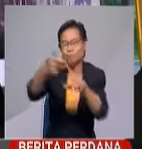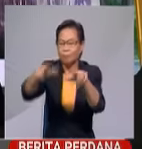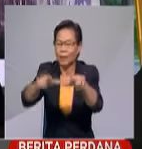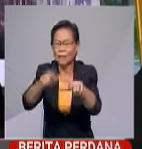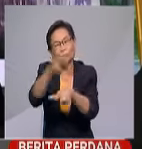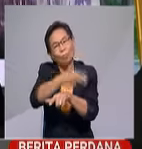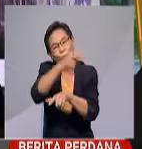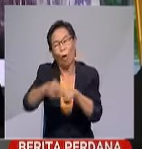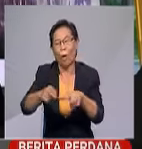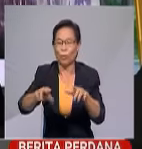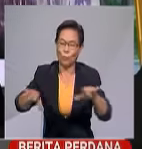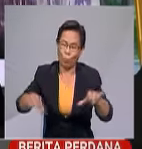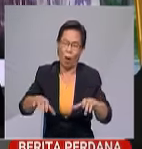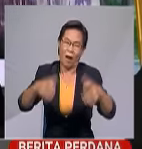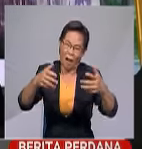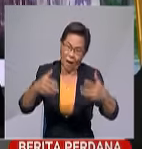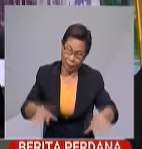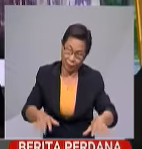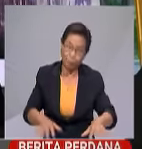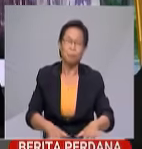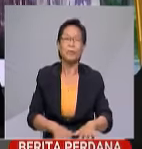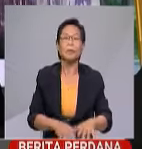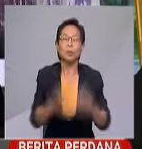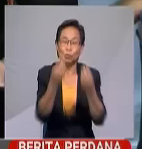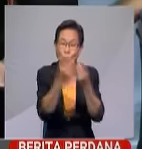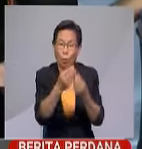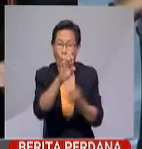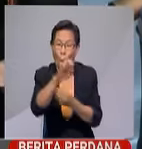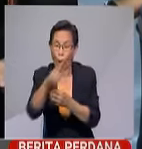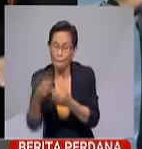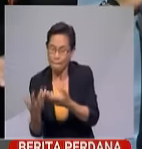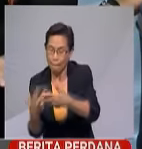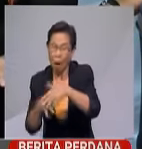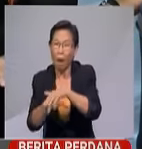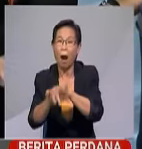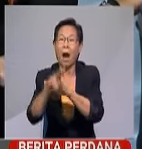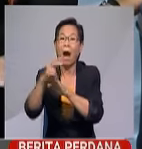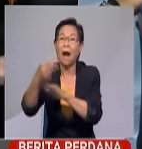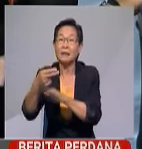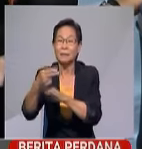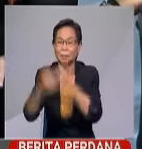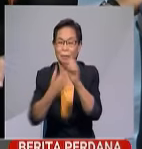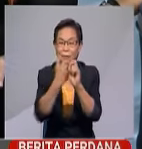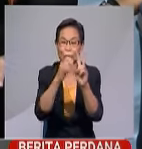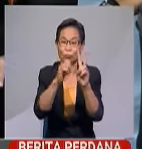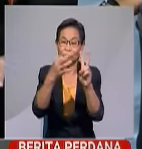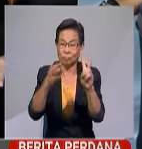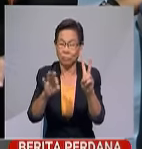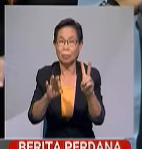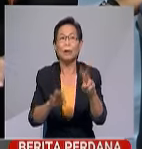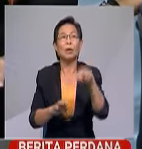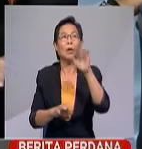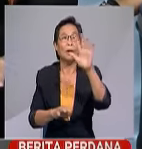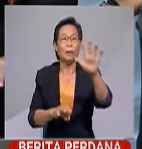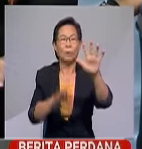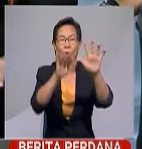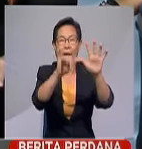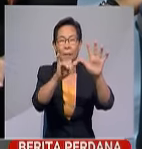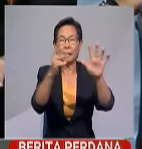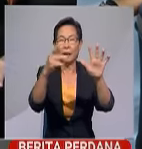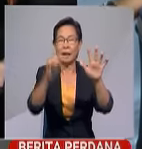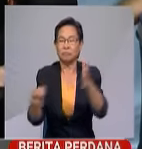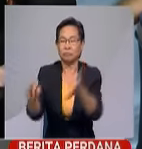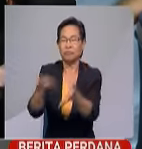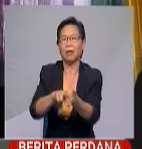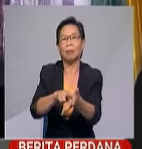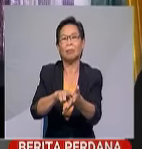itu dilaksanakan. Berdasarkan statistik, Ops Padu Khazanah bagi tahun 2019, sebanyak 56 kes telah